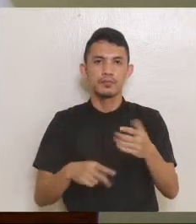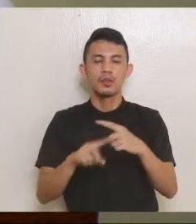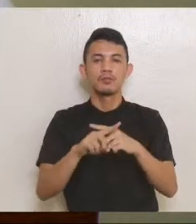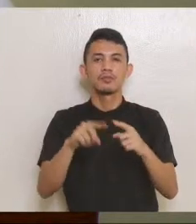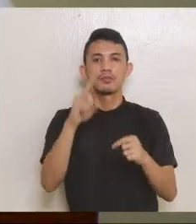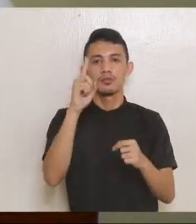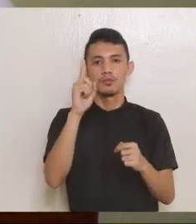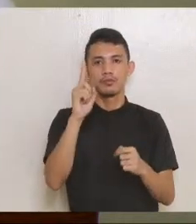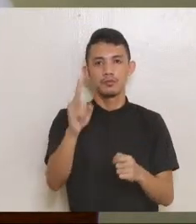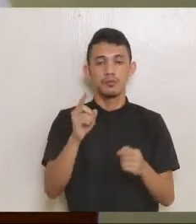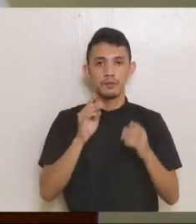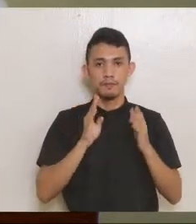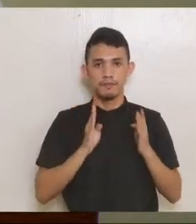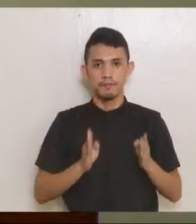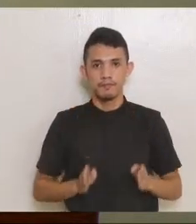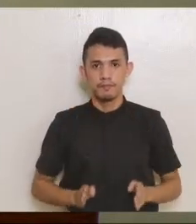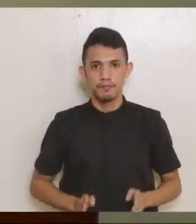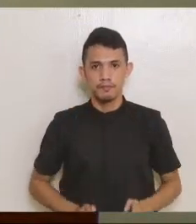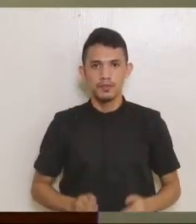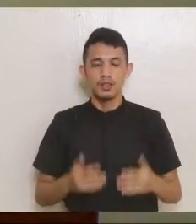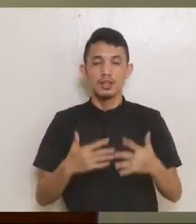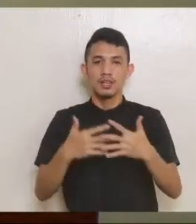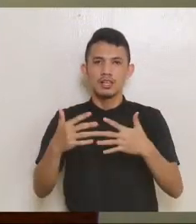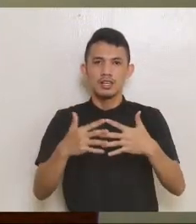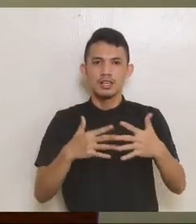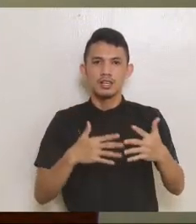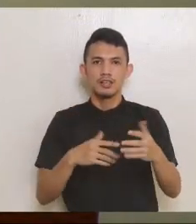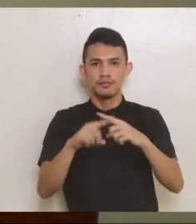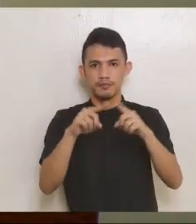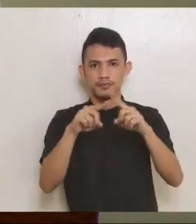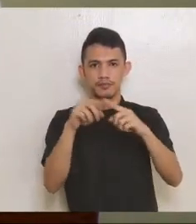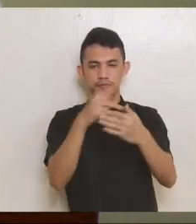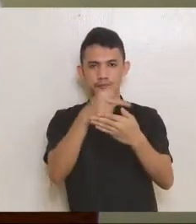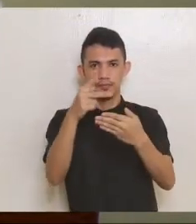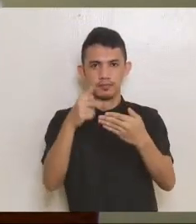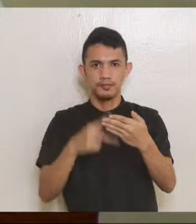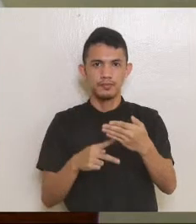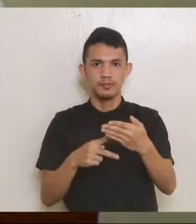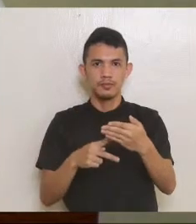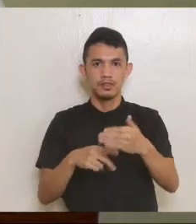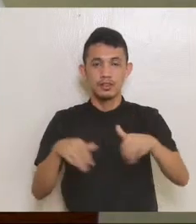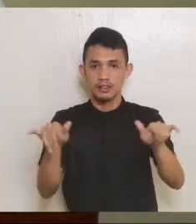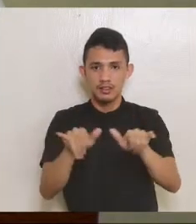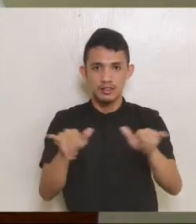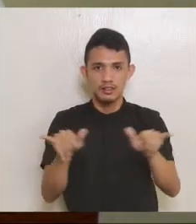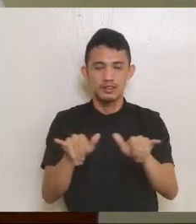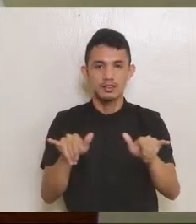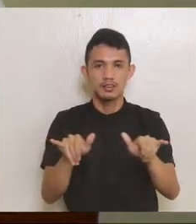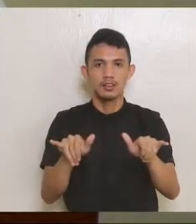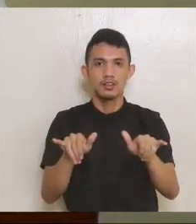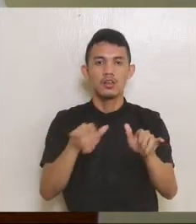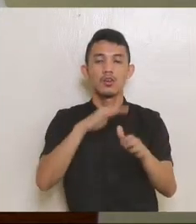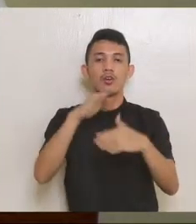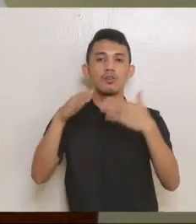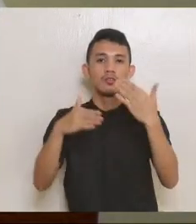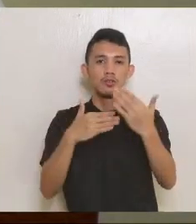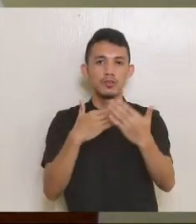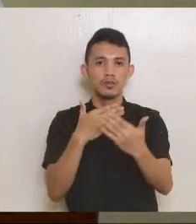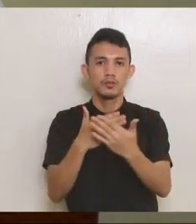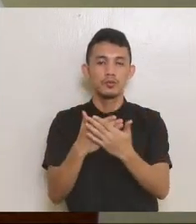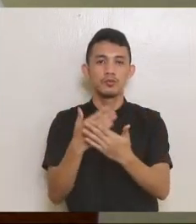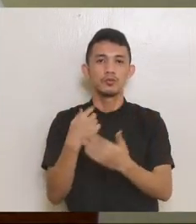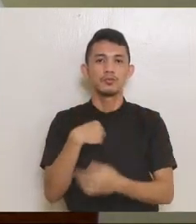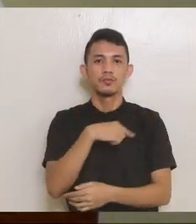kung nagkalainlain ang mga bahin niini. Sa samang pagkaagi, kitang tanan, mga